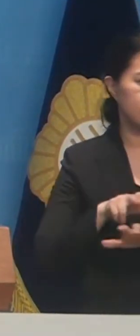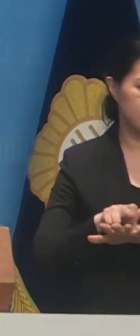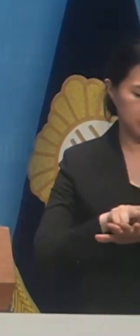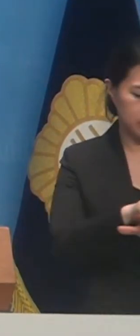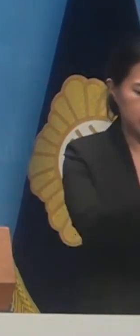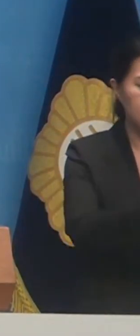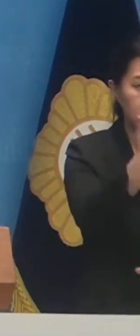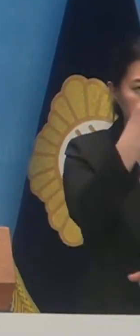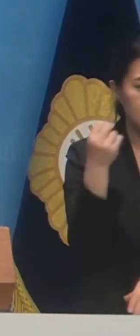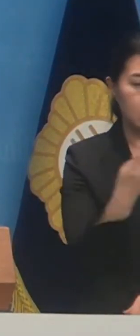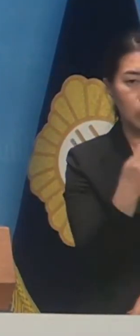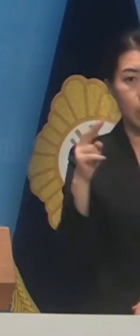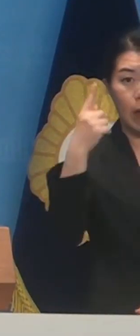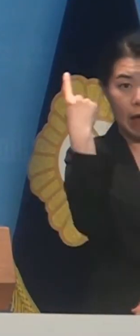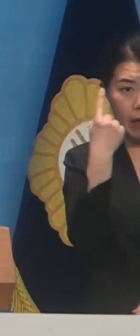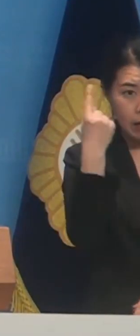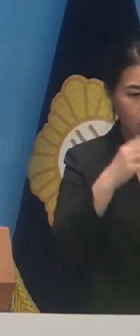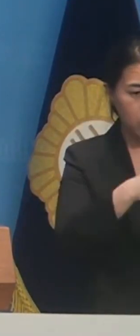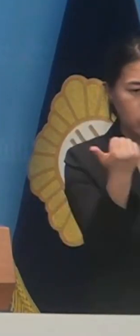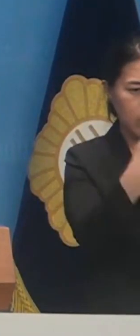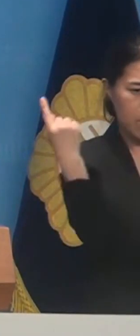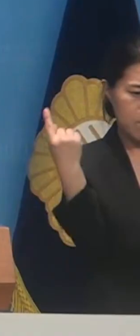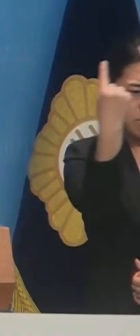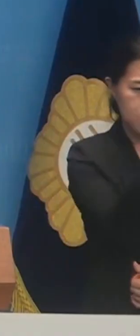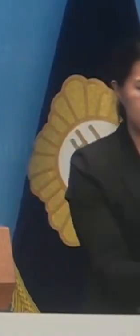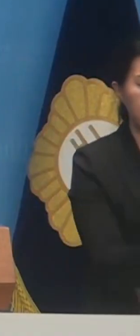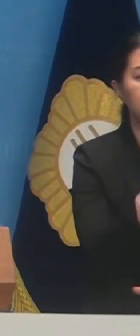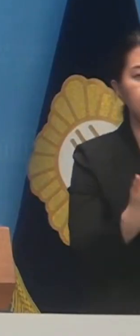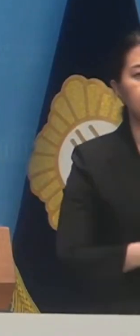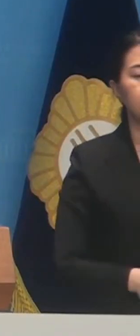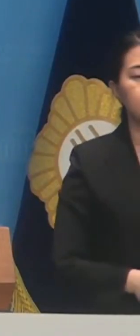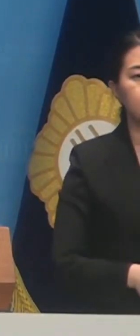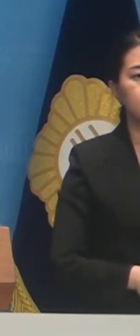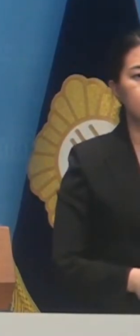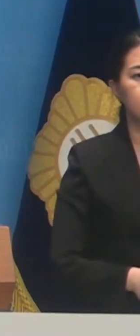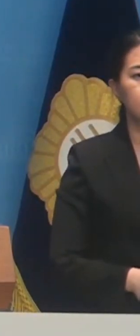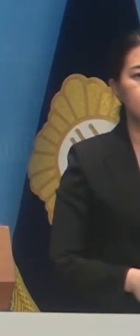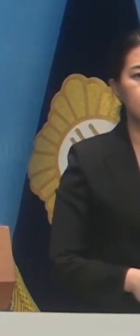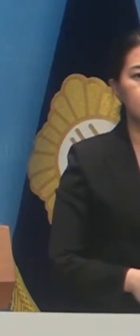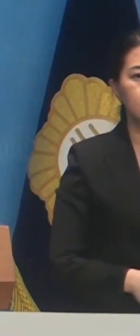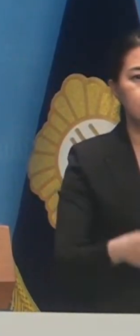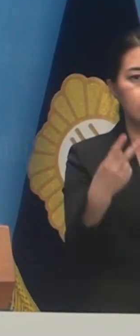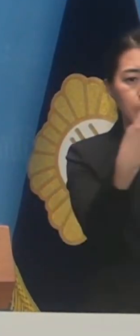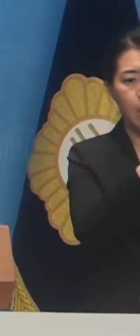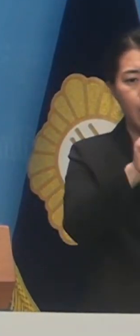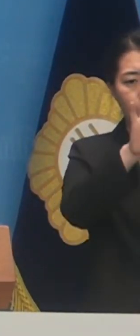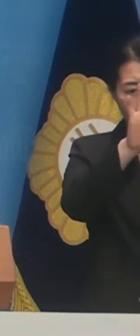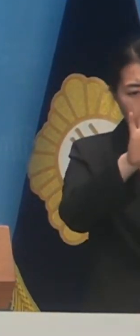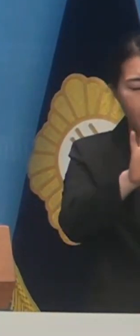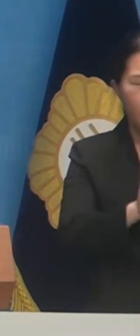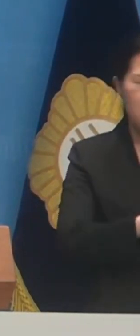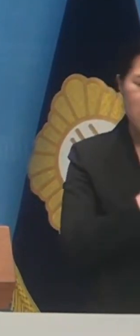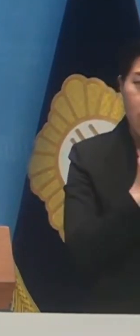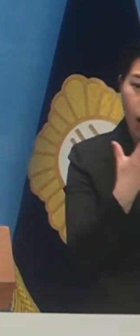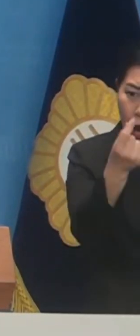노렸고 헬기가 국회에 내렸습니다. 무려